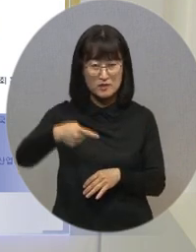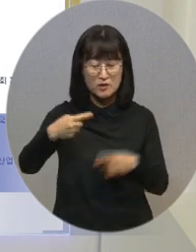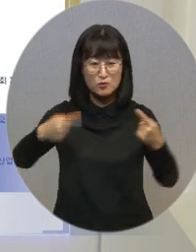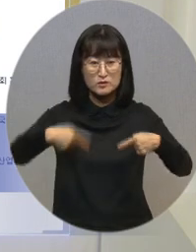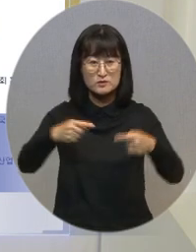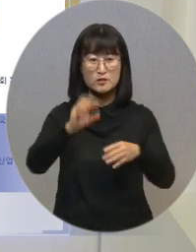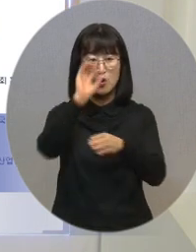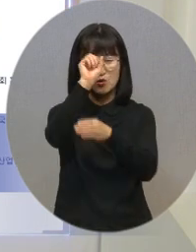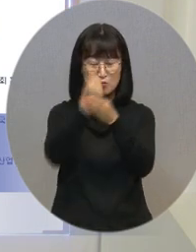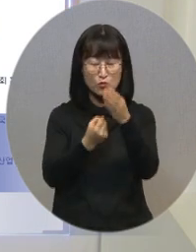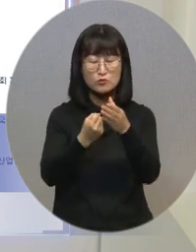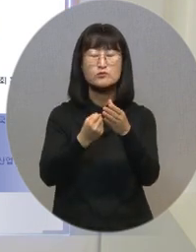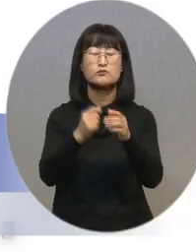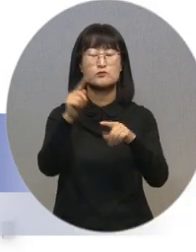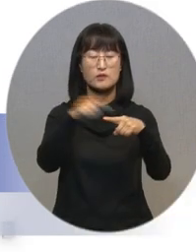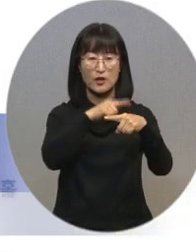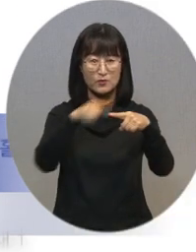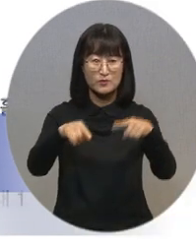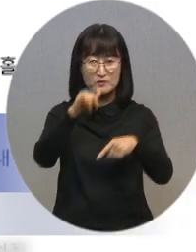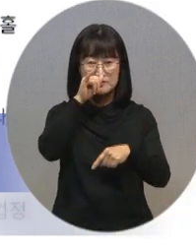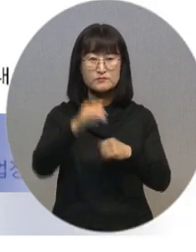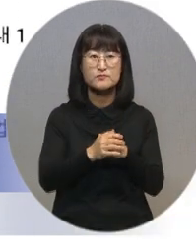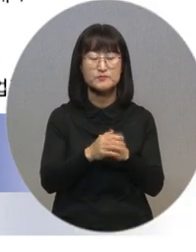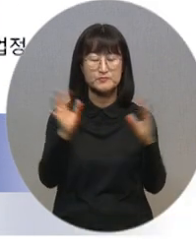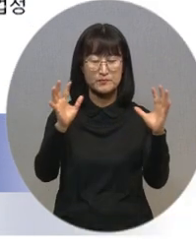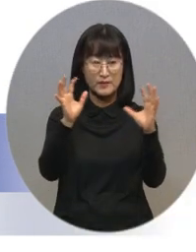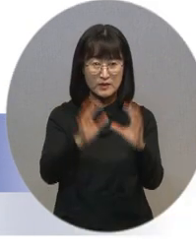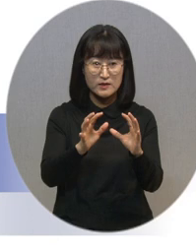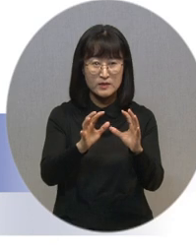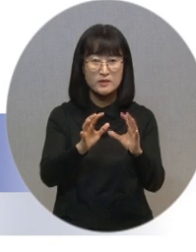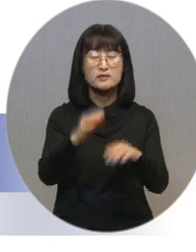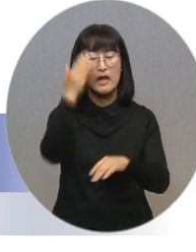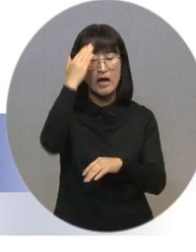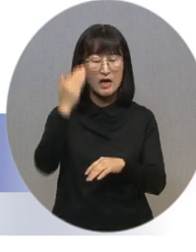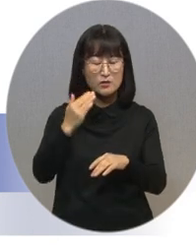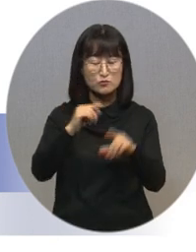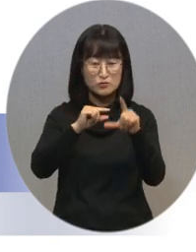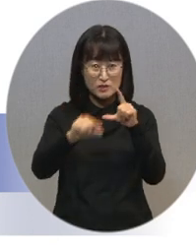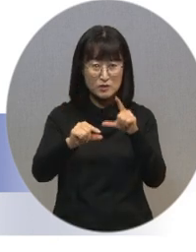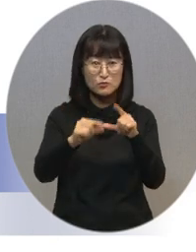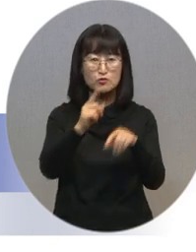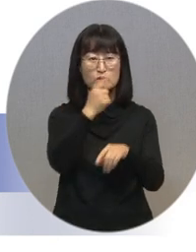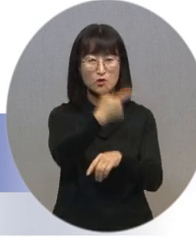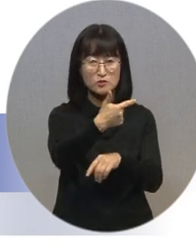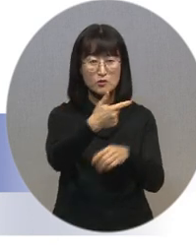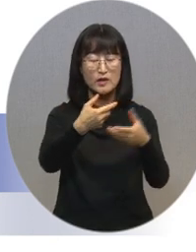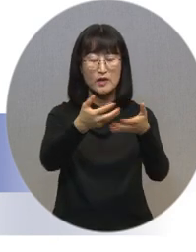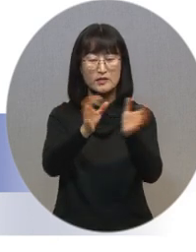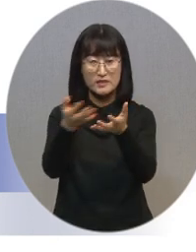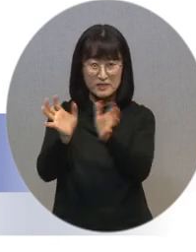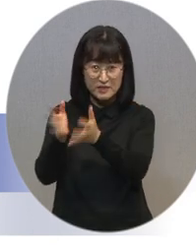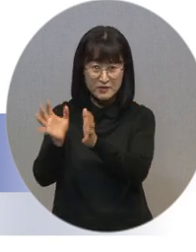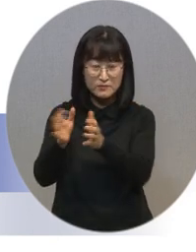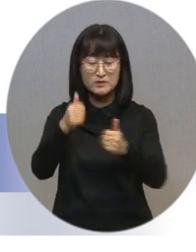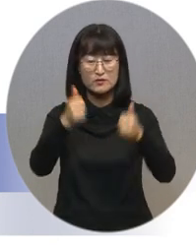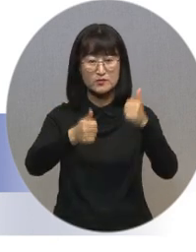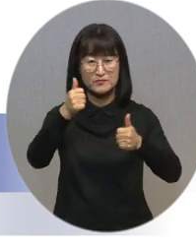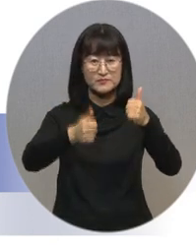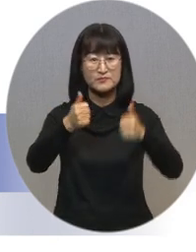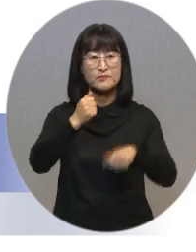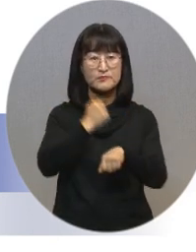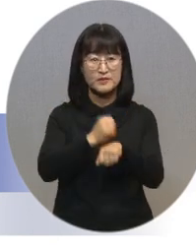농구 대회를 개최합니다 이번 대회는 국내 일부 휠체 농구 여섯 개 팀이 참가해 우승을 향한 경쟁을